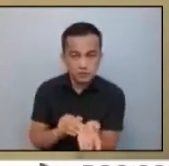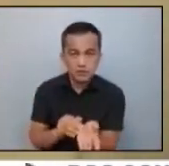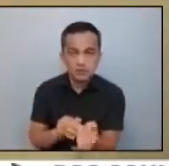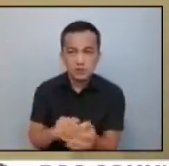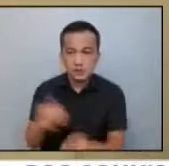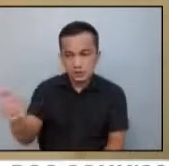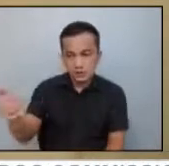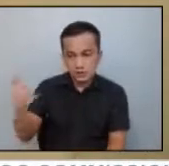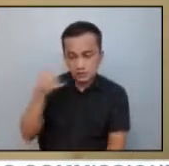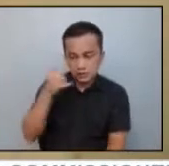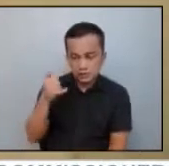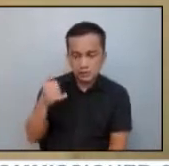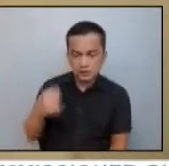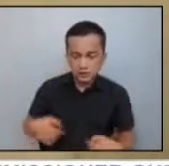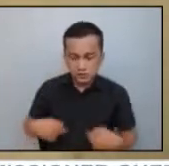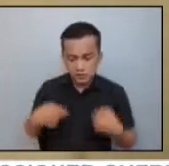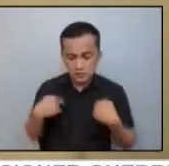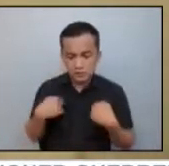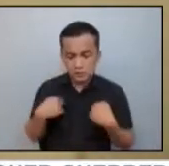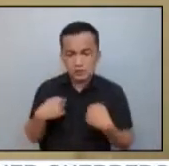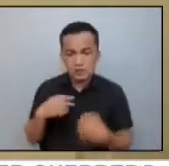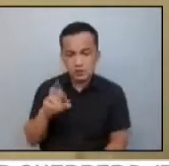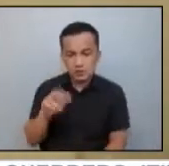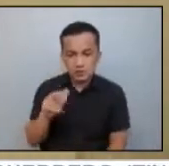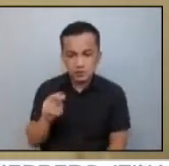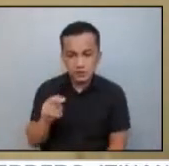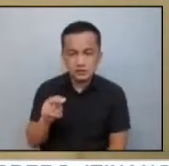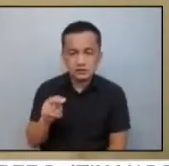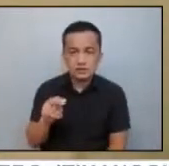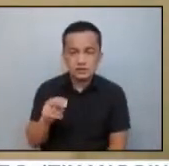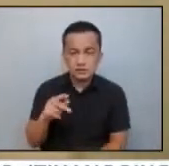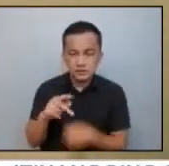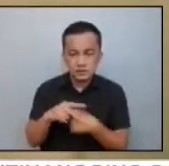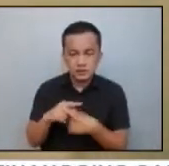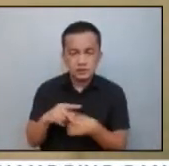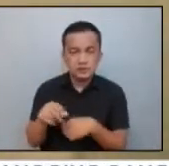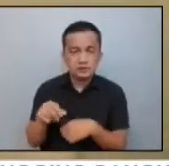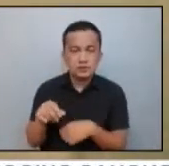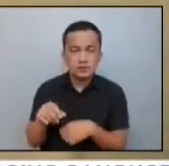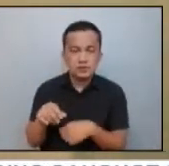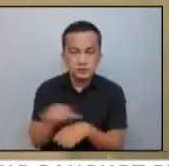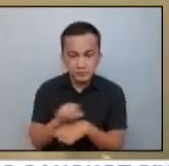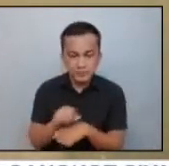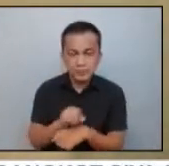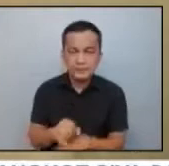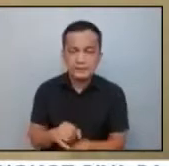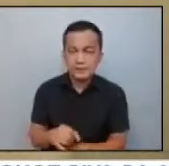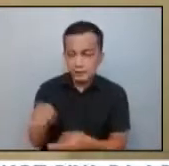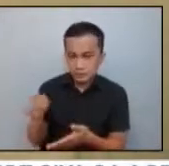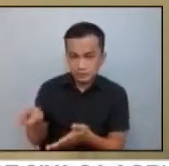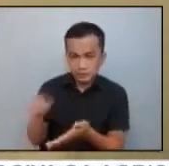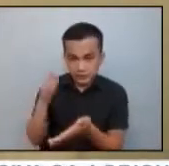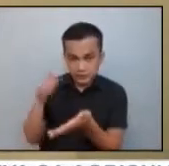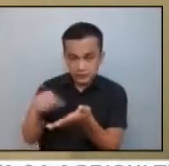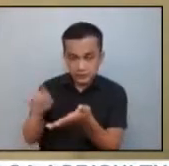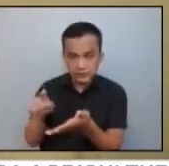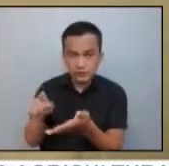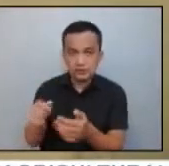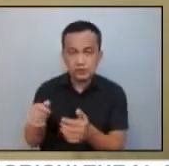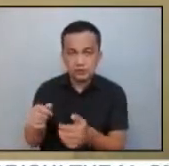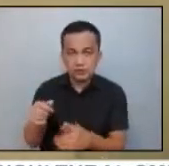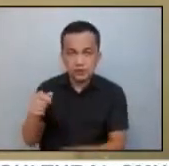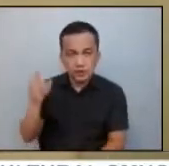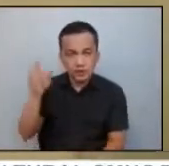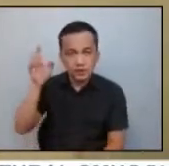po sa Human Organ Preservation Effort para po titignan namin kung ito po ba talaga ay brain dead na. Hihingan